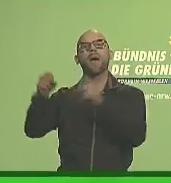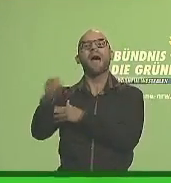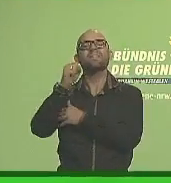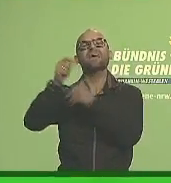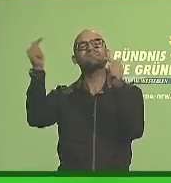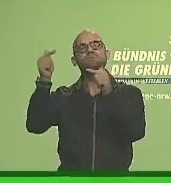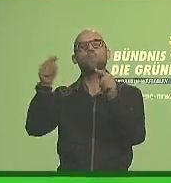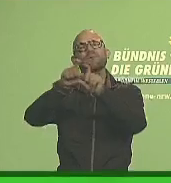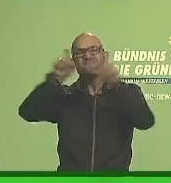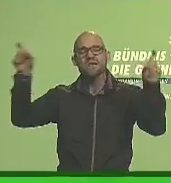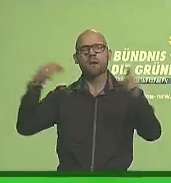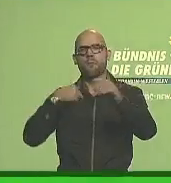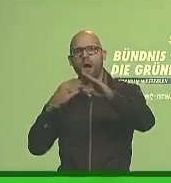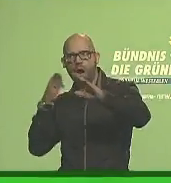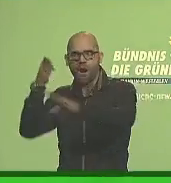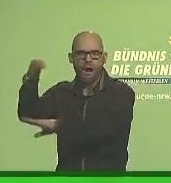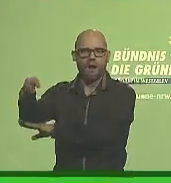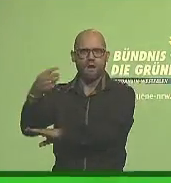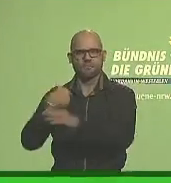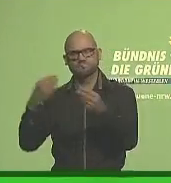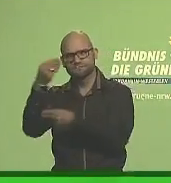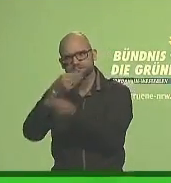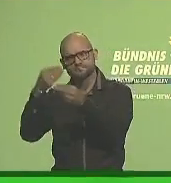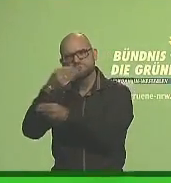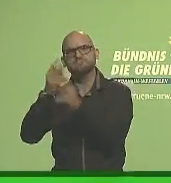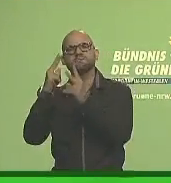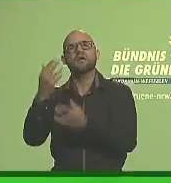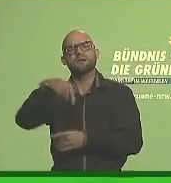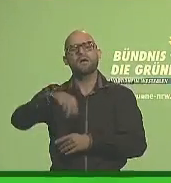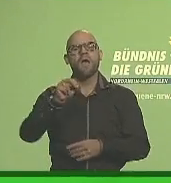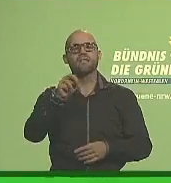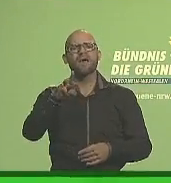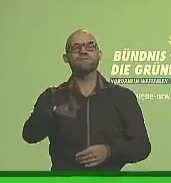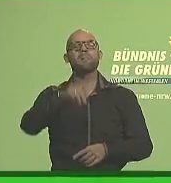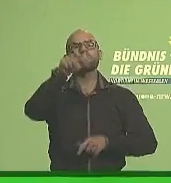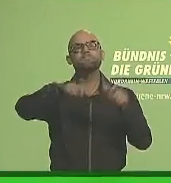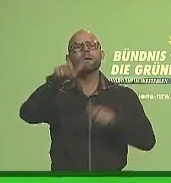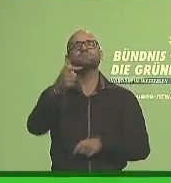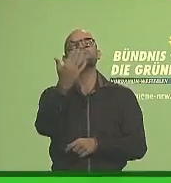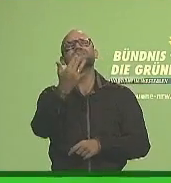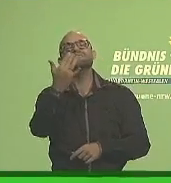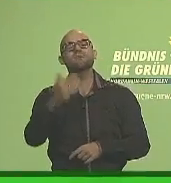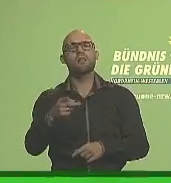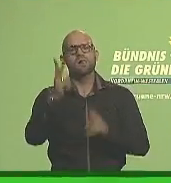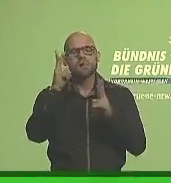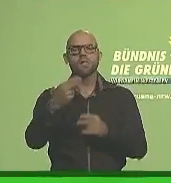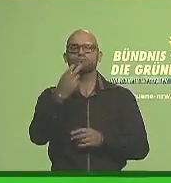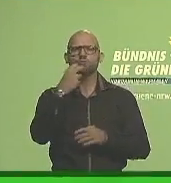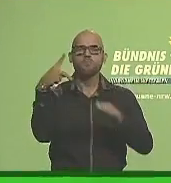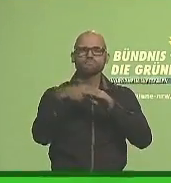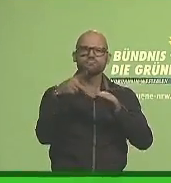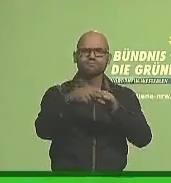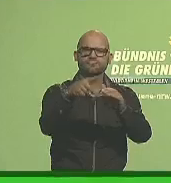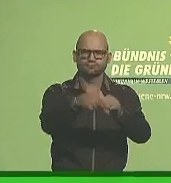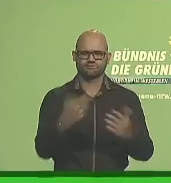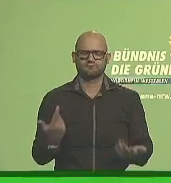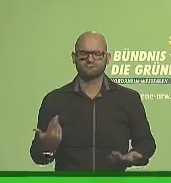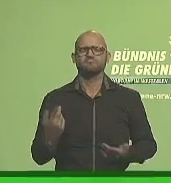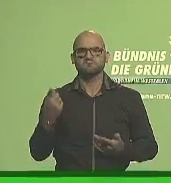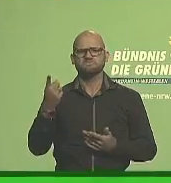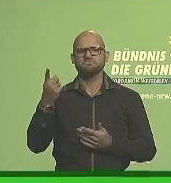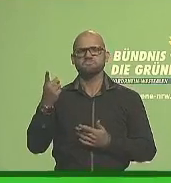in Nordrhein-Westfalen betroffen? Und die Zahl, die uns die Energieversorger für 2010 geliefert haben, lagen im fünfstelligen